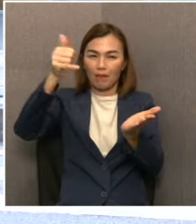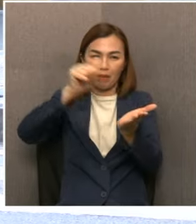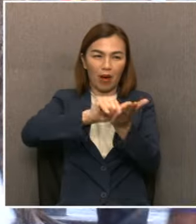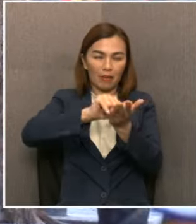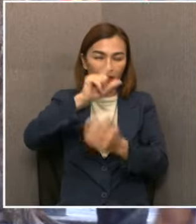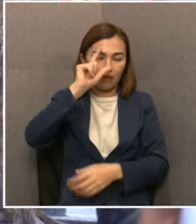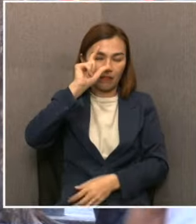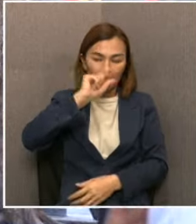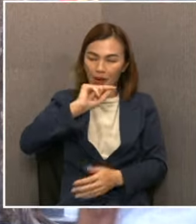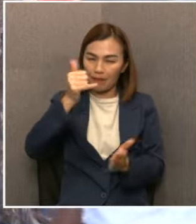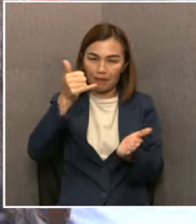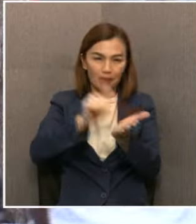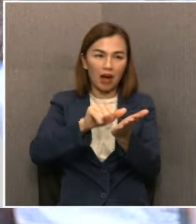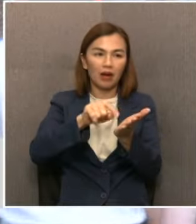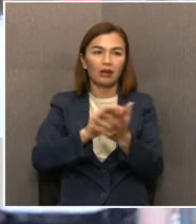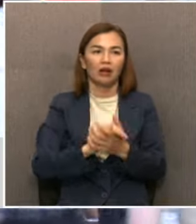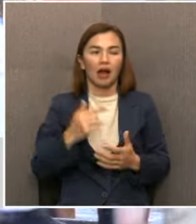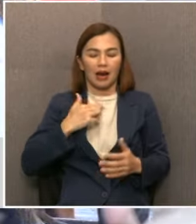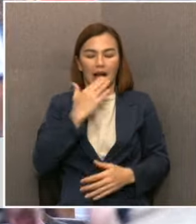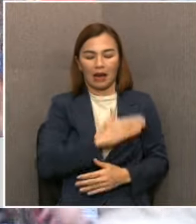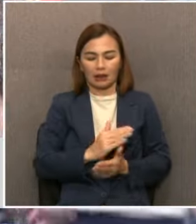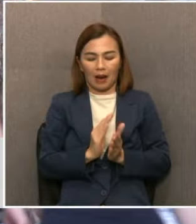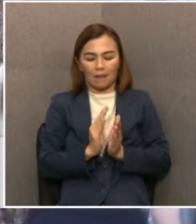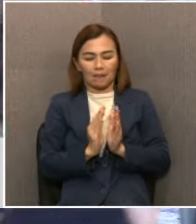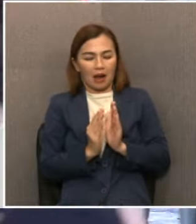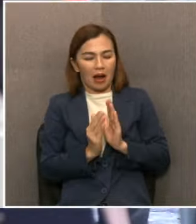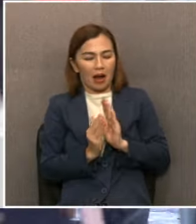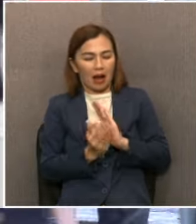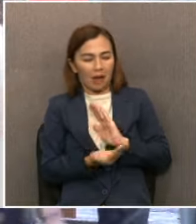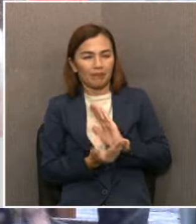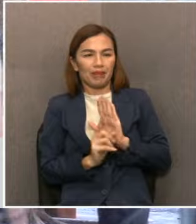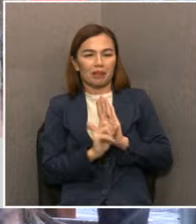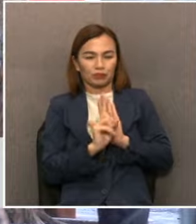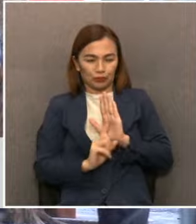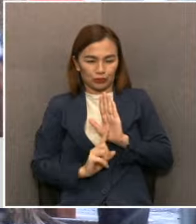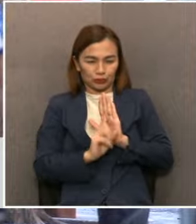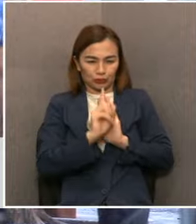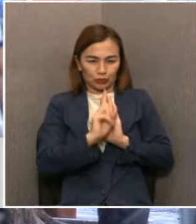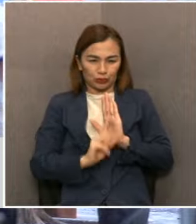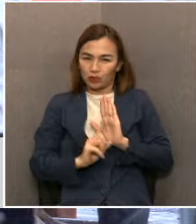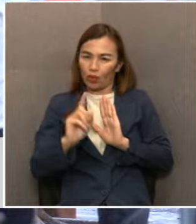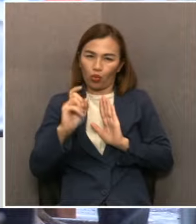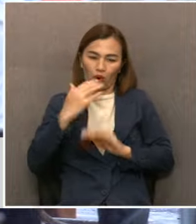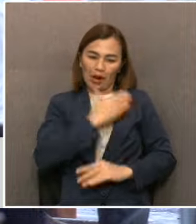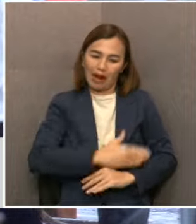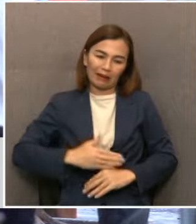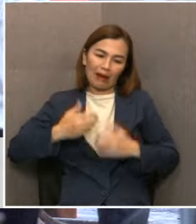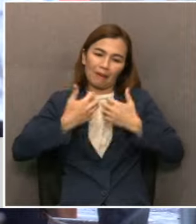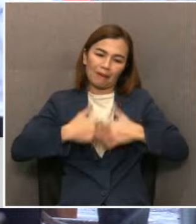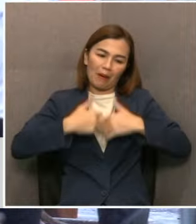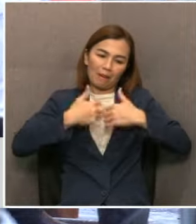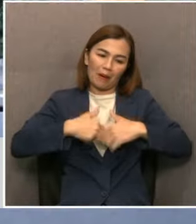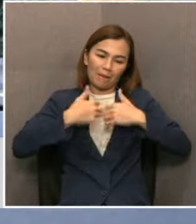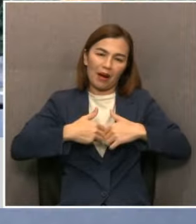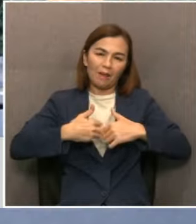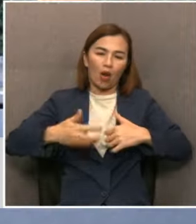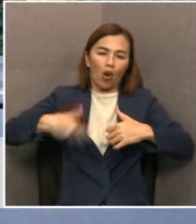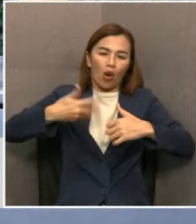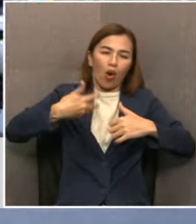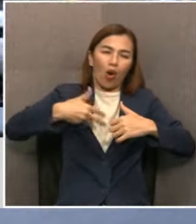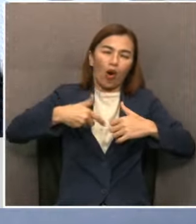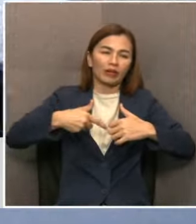ภาวะที่ร่างกายไม่สามารถปรับตัวหรือควบคุมอุณหภูมิร่างร่างกายได้เนื่องจากร่างกายนั้นมีอุณหภูมิสูงมากผิด